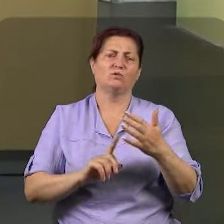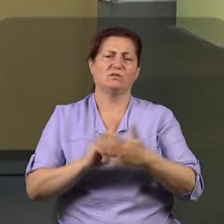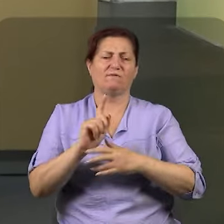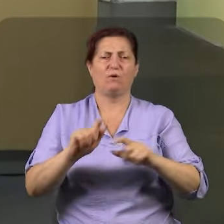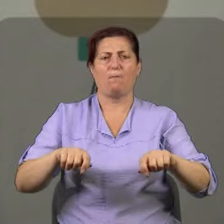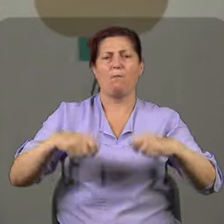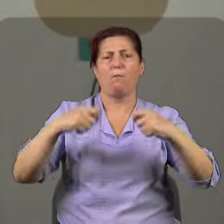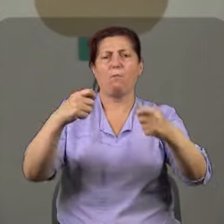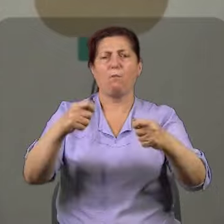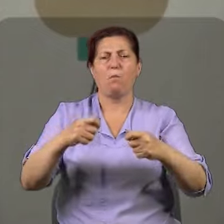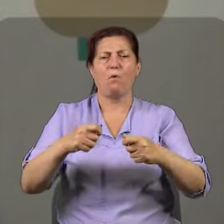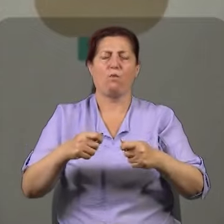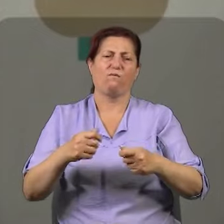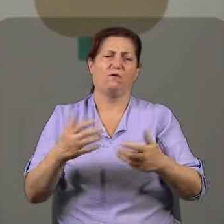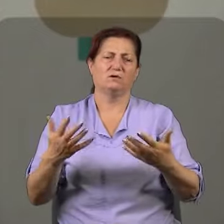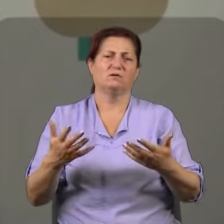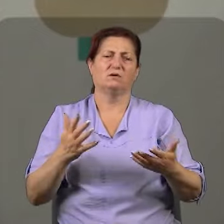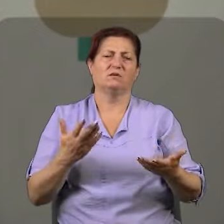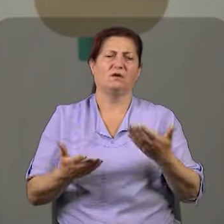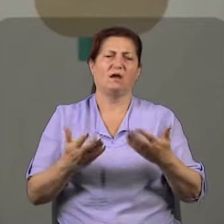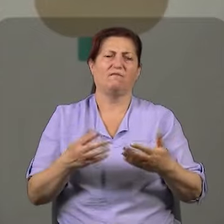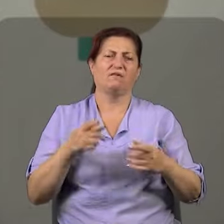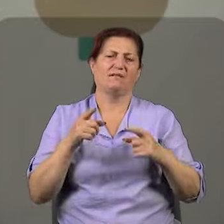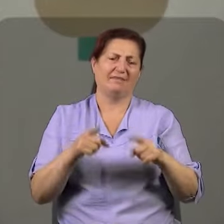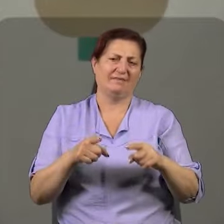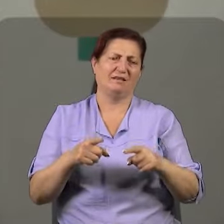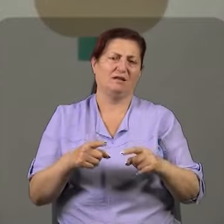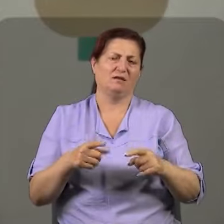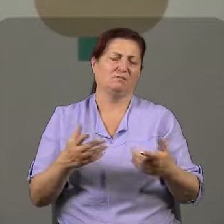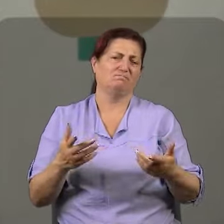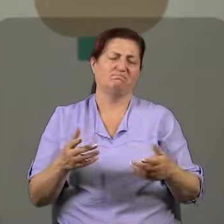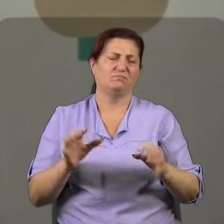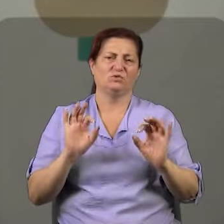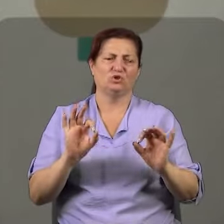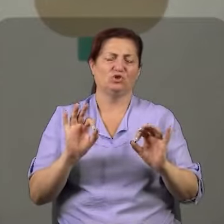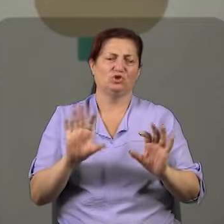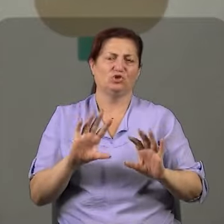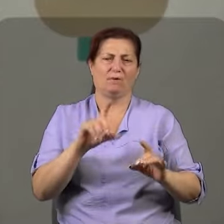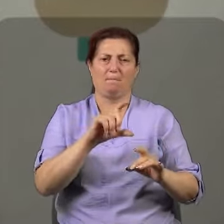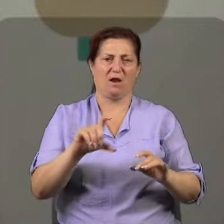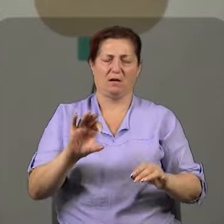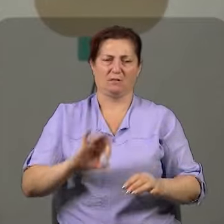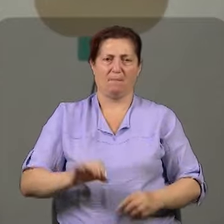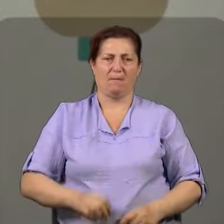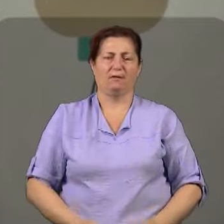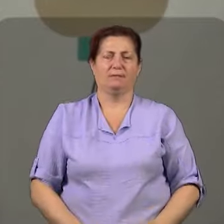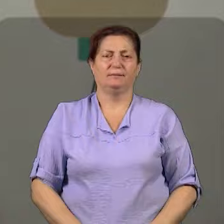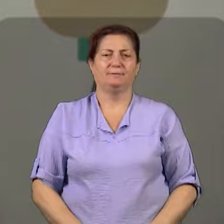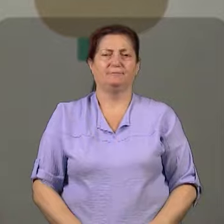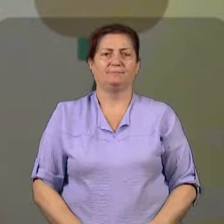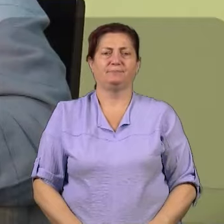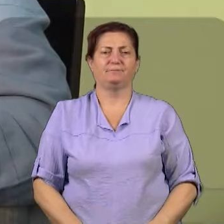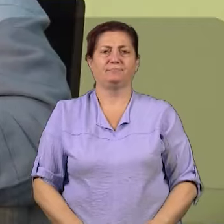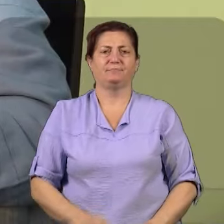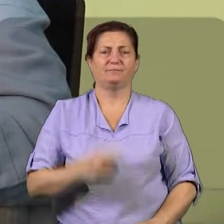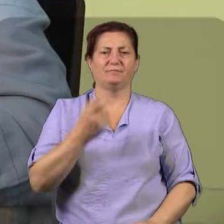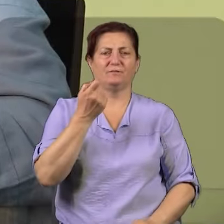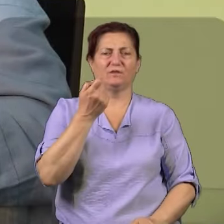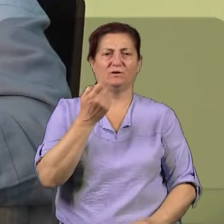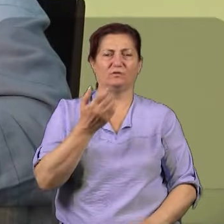ես իմ արդյունաբերությունն եւ այլն, դա մոտիվացնող չի այդքան, էլի, մարդկանց համար։ Իրան քիչ առաջ մենք խոսեցինք,